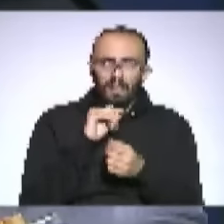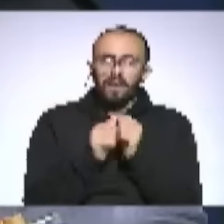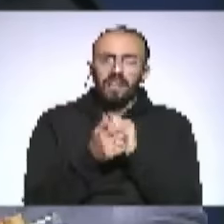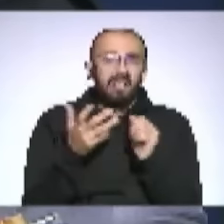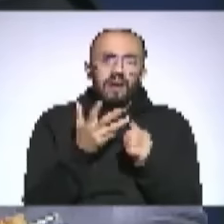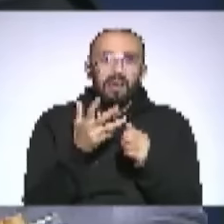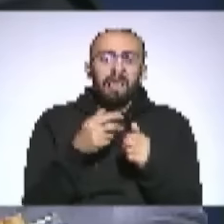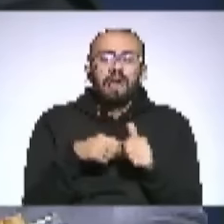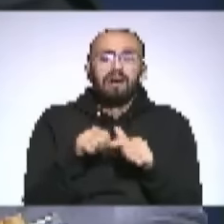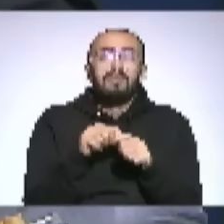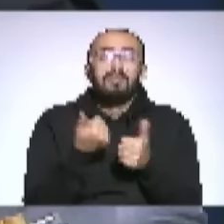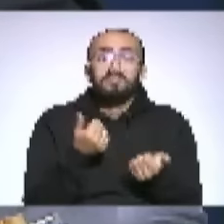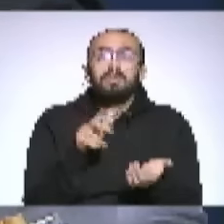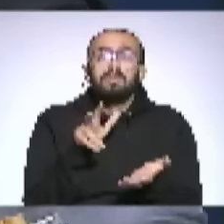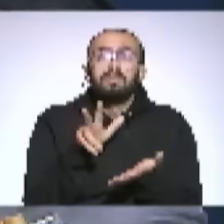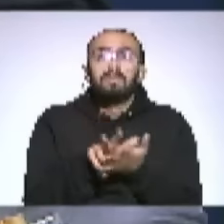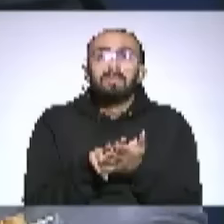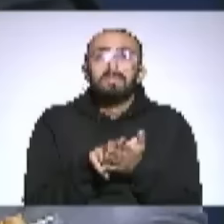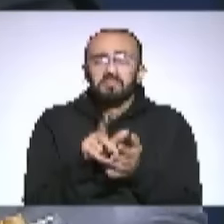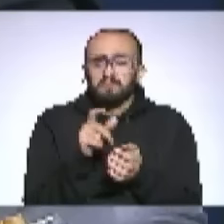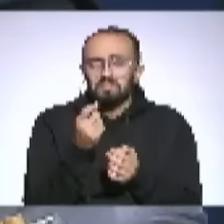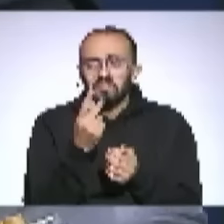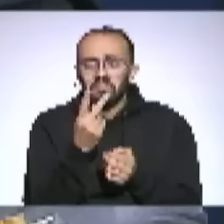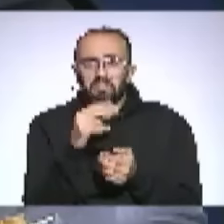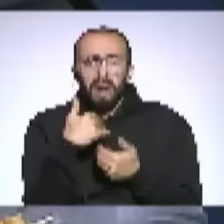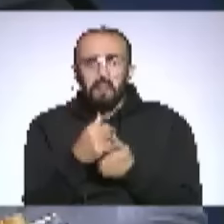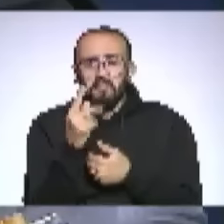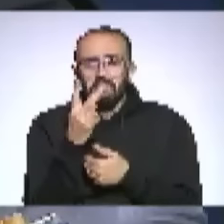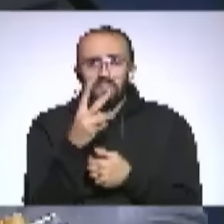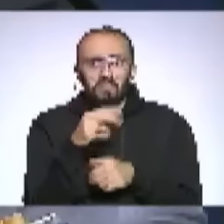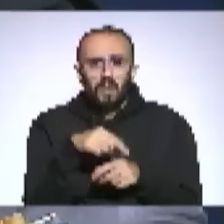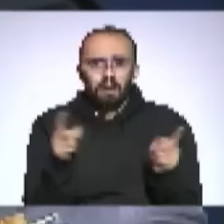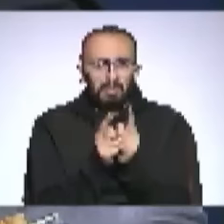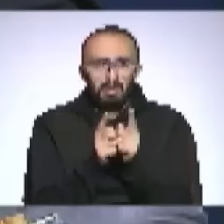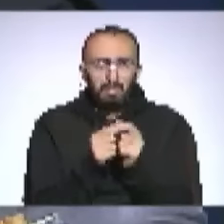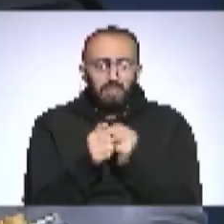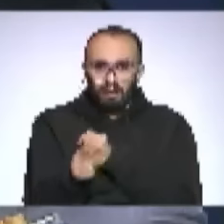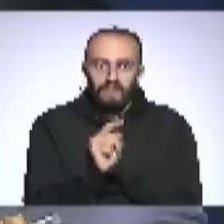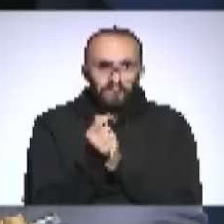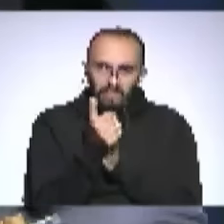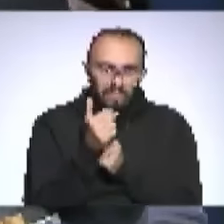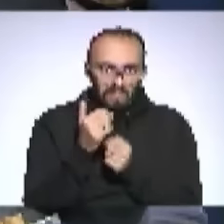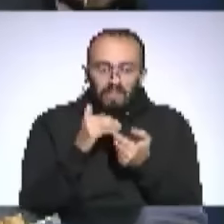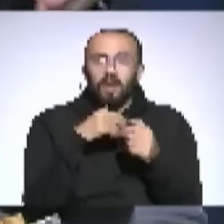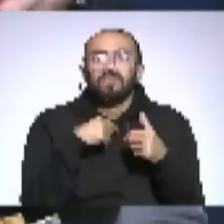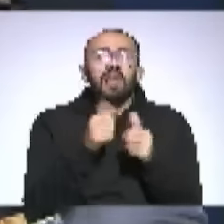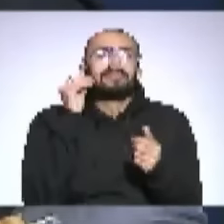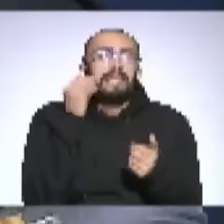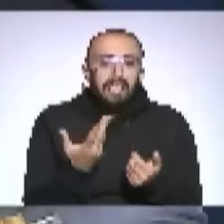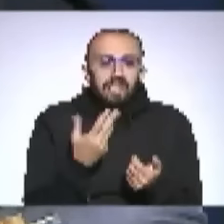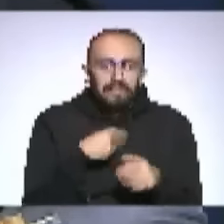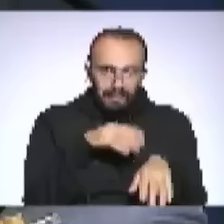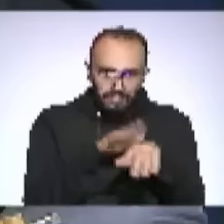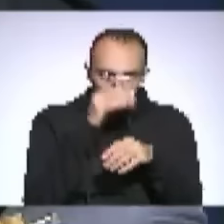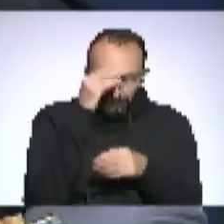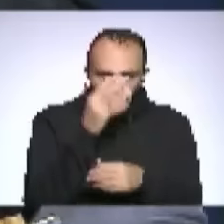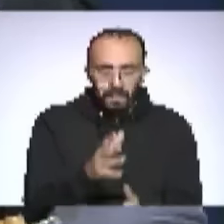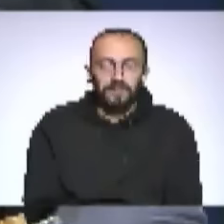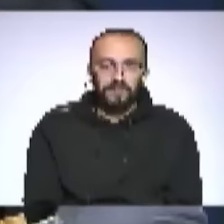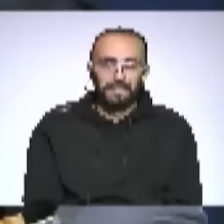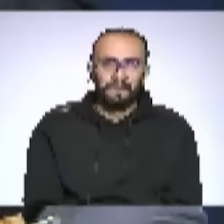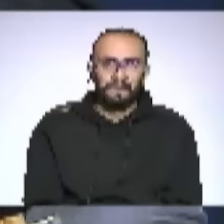تطليق بالاراده المنفرده في اول ثاني جلسه مش محتاجه وقت فهو هيساعدك عن طريق البطريركيه لتغيير المله